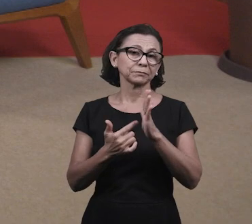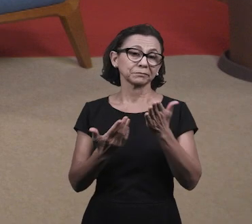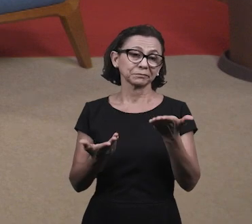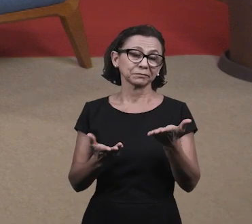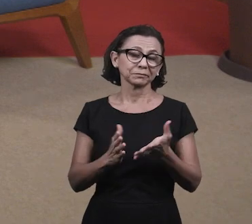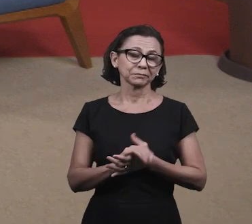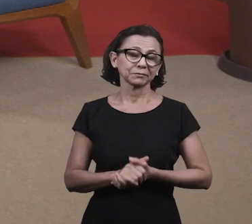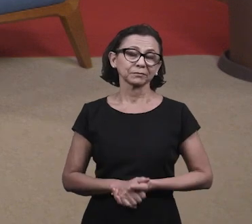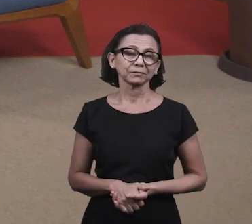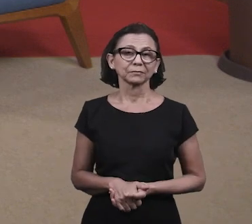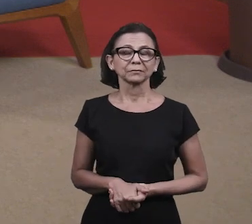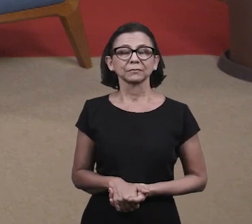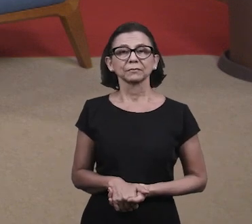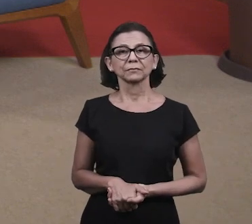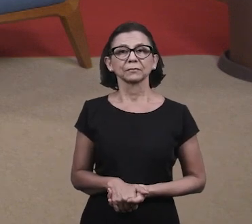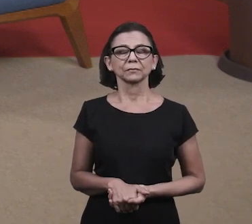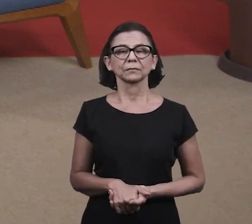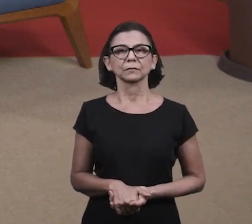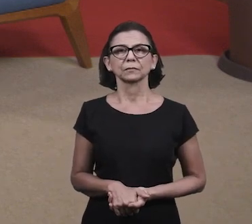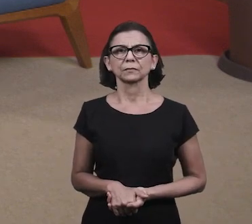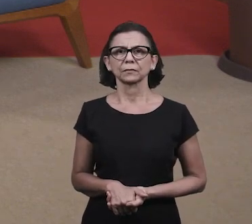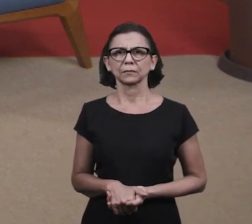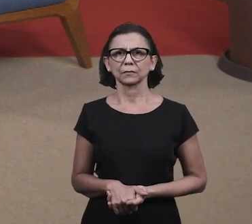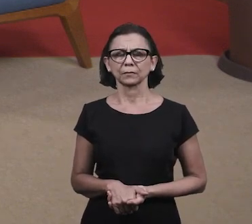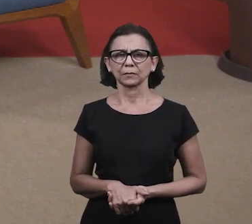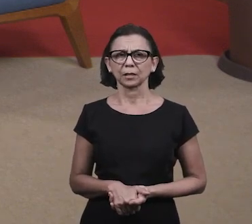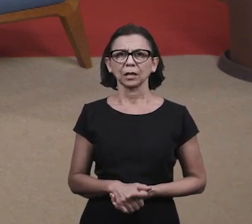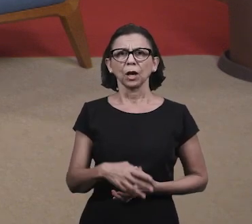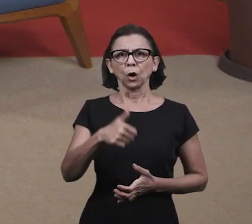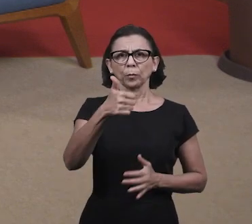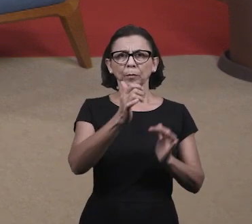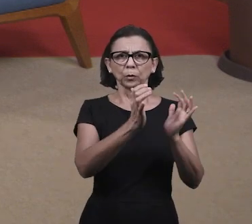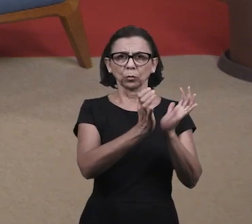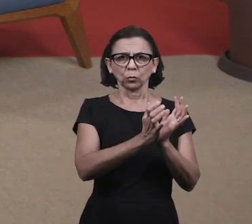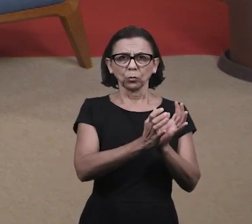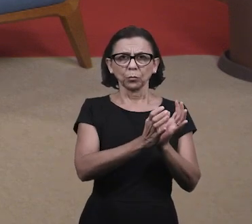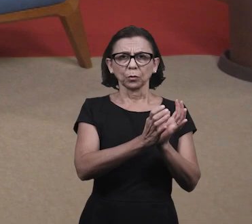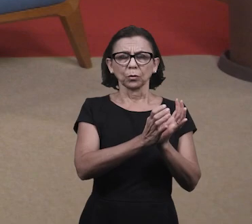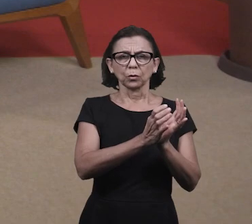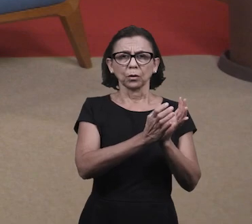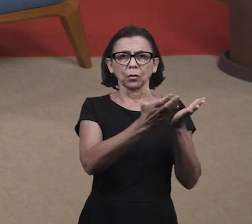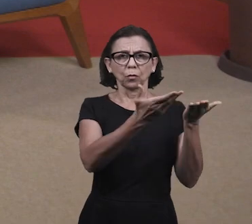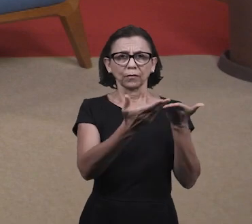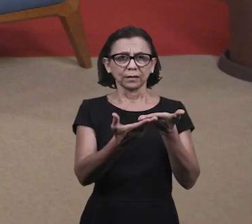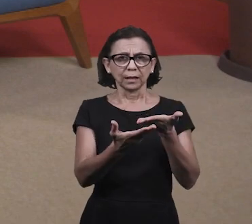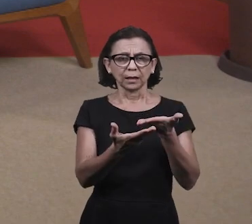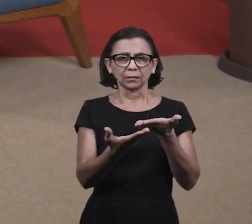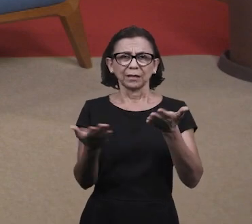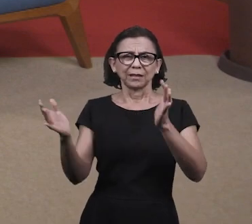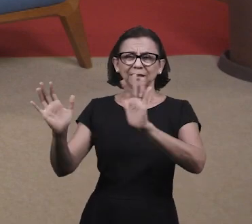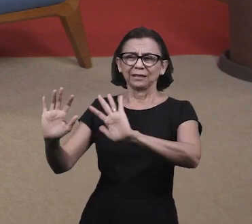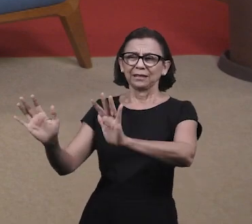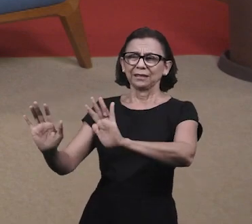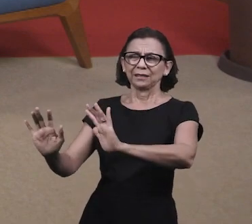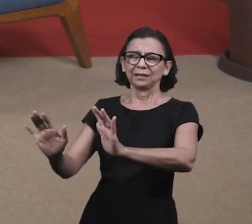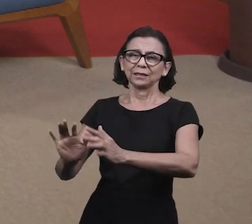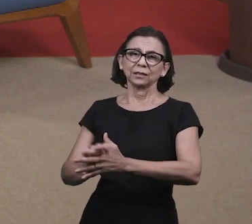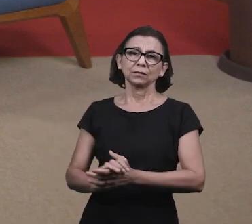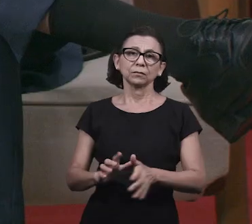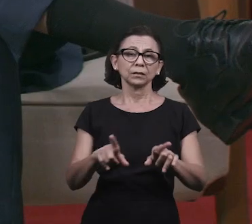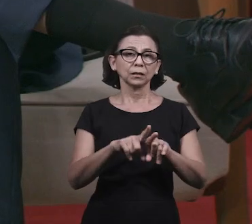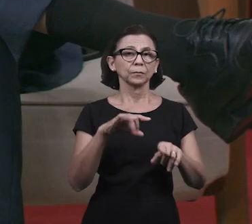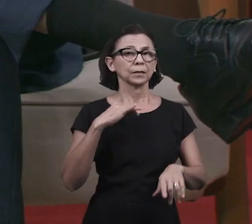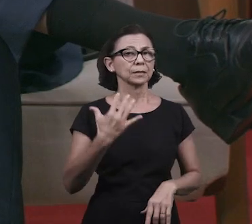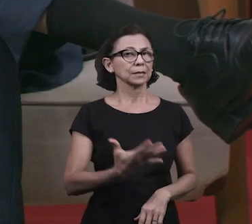de la grande scène. Aucun de ces hommes qui ont été invités va goûter ma